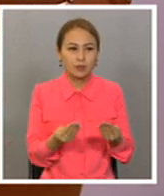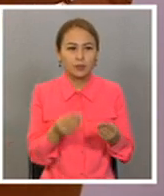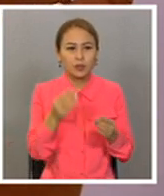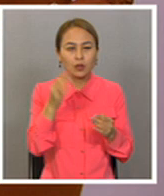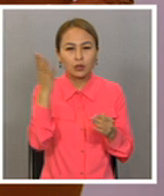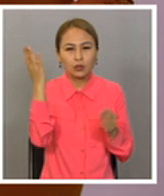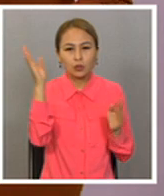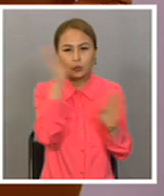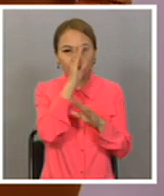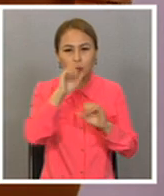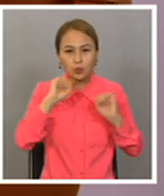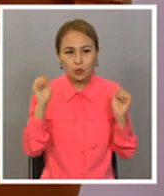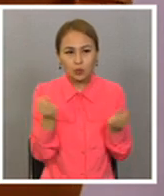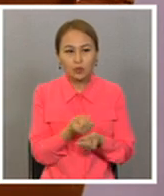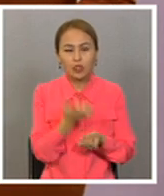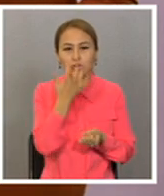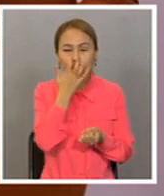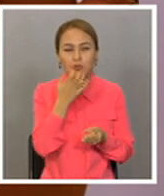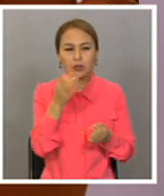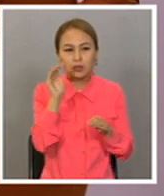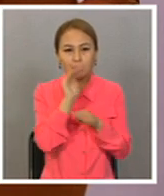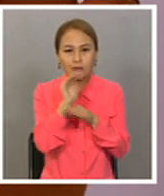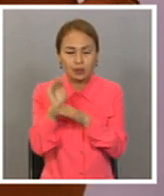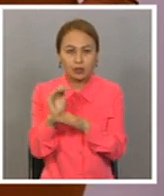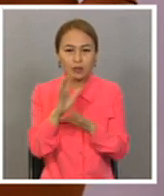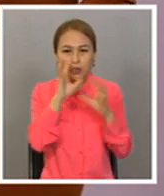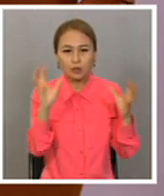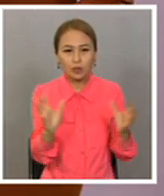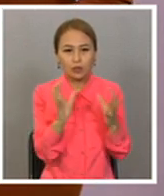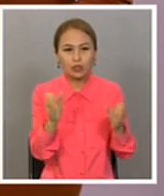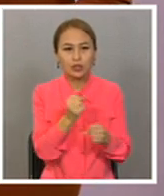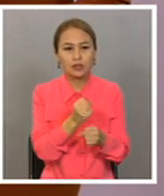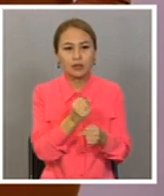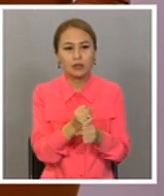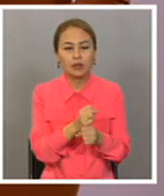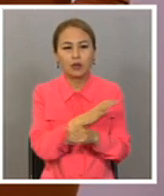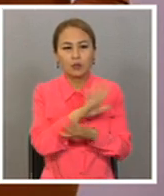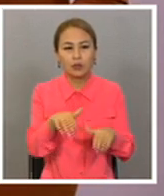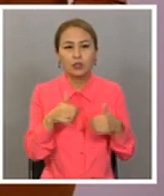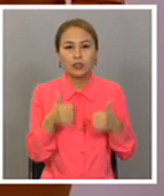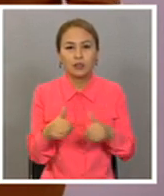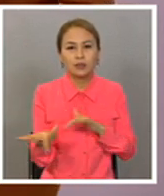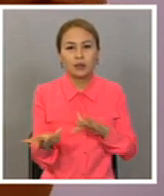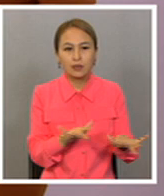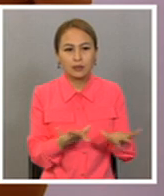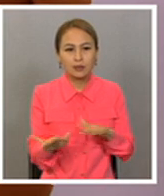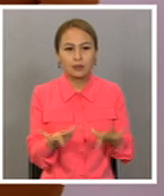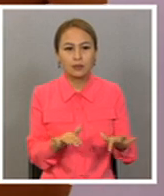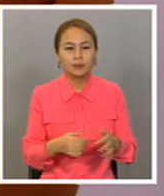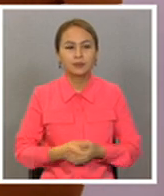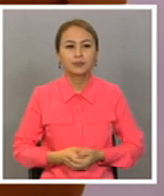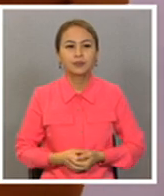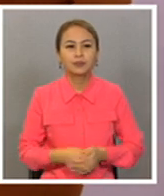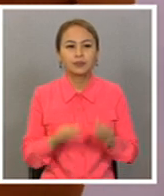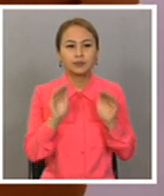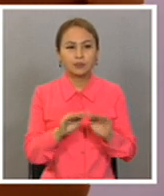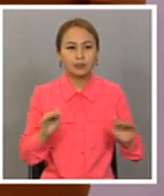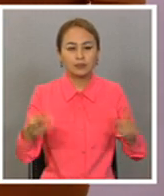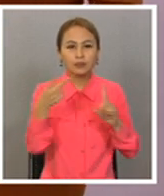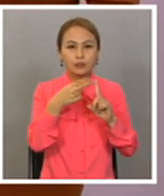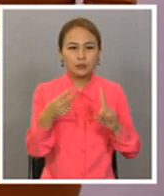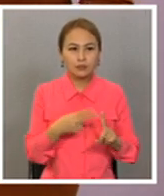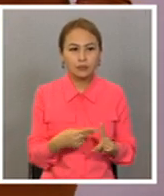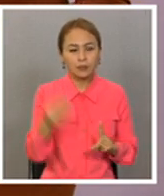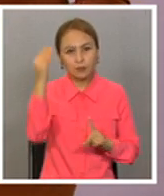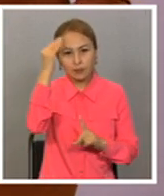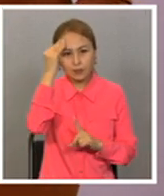суықта жылы қораға кіргізіп, қамқорлық жасайды. Бұл жақсы әрекетке жатады. Балалар, мәтіннен